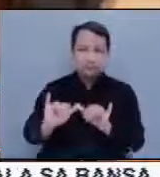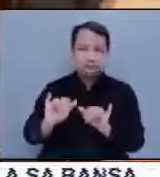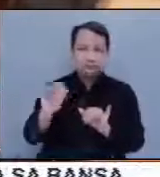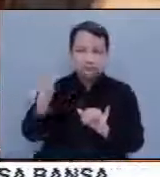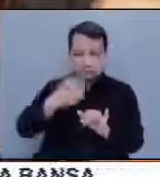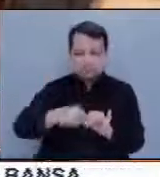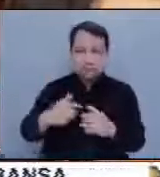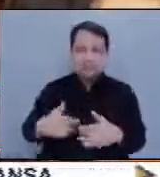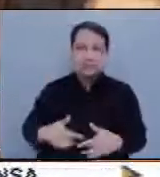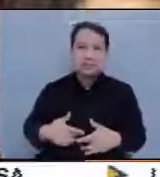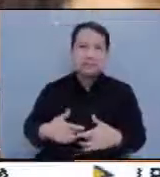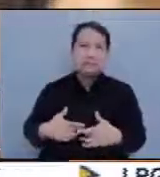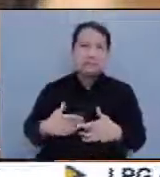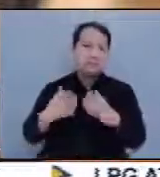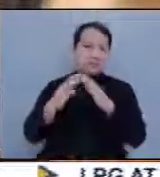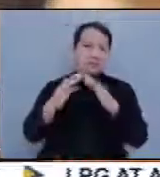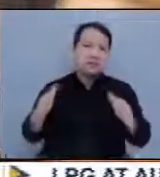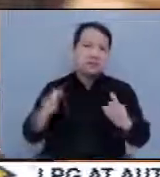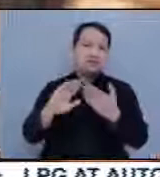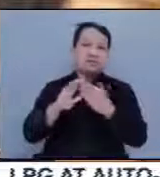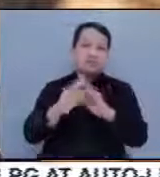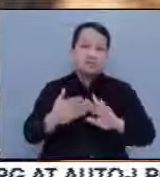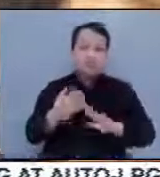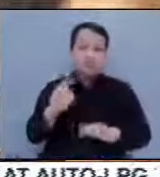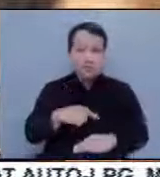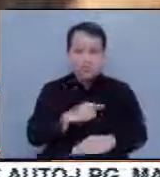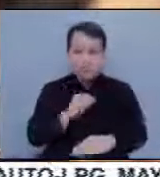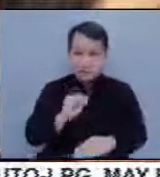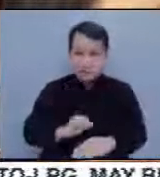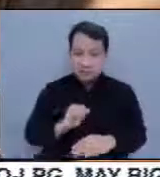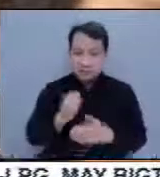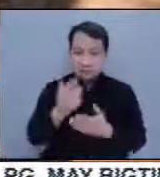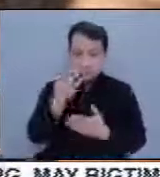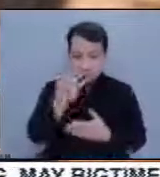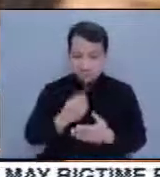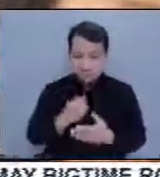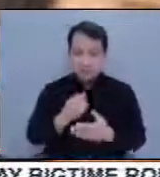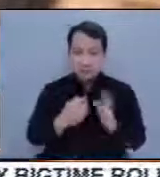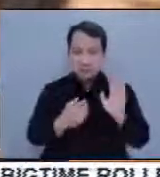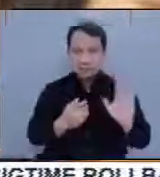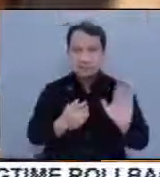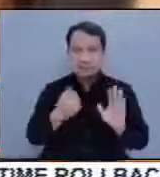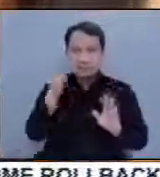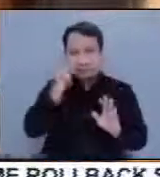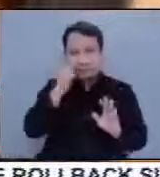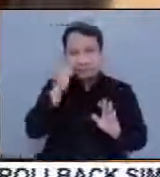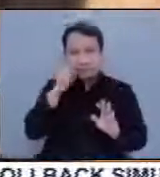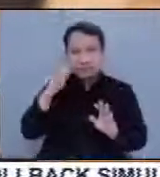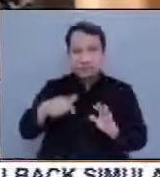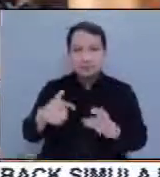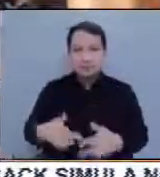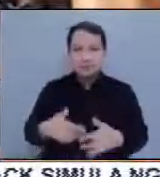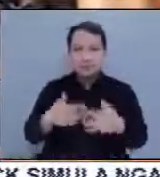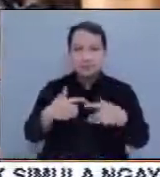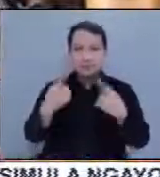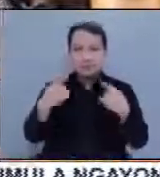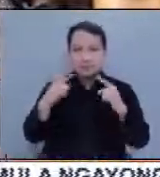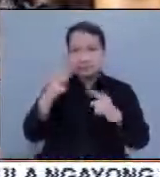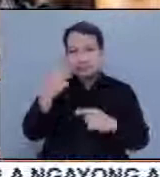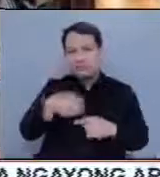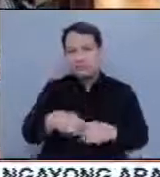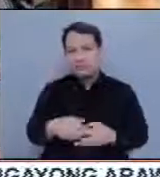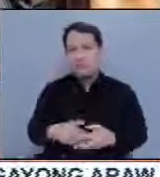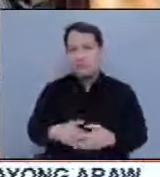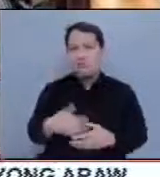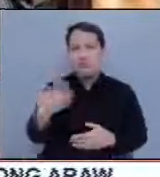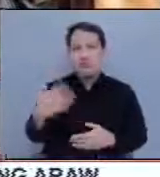namin panatag po ang aming pagtulog at ang aming pong pang-araw-araw po na buhay ngayon. Nako, very inspiring po